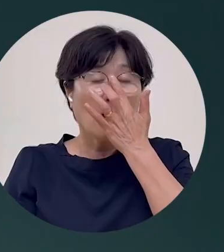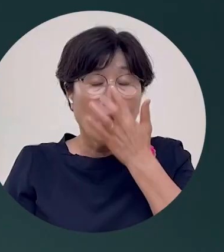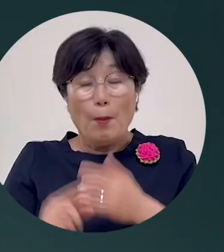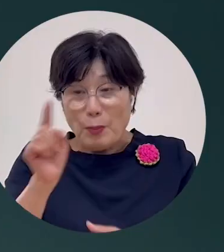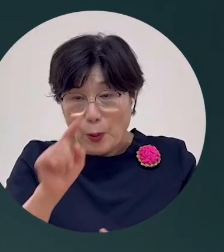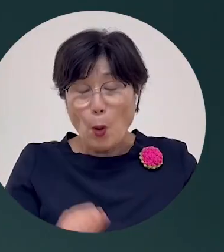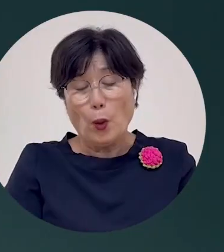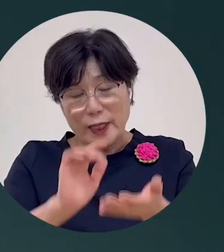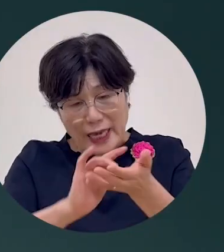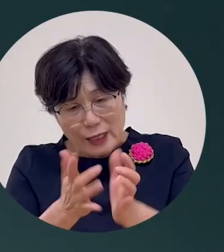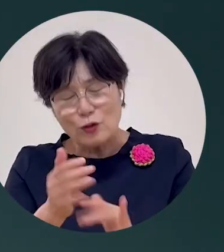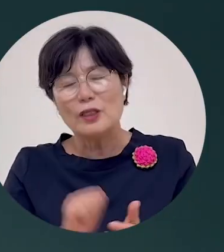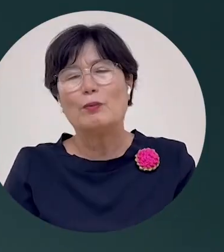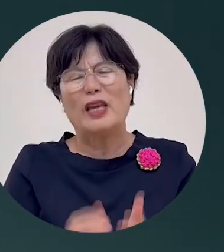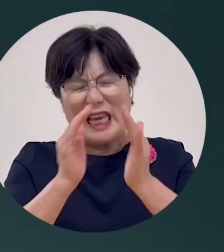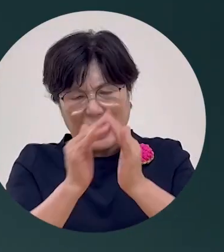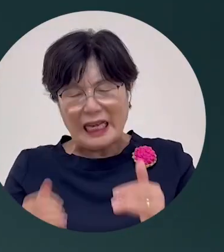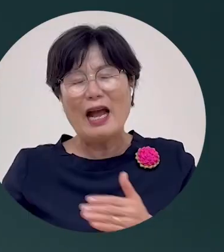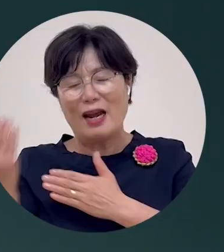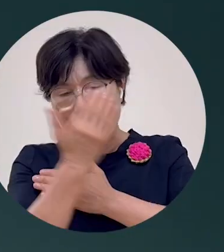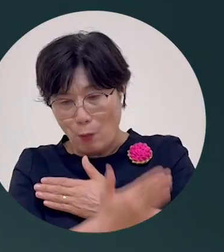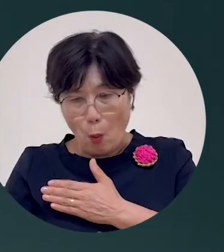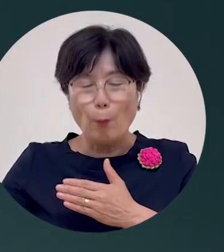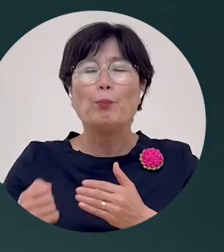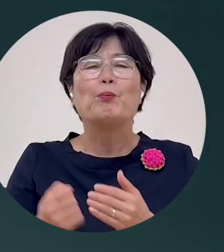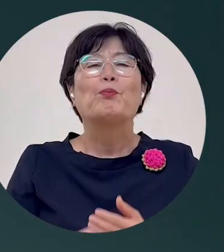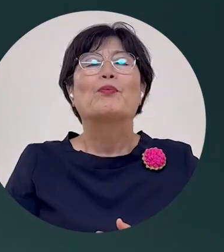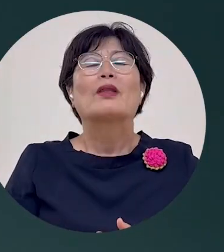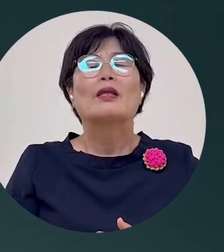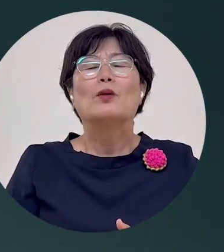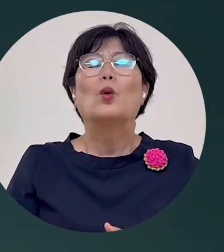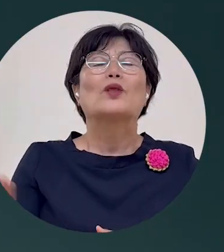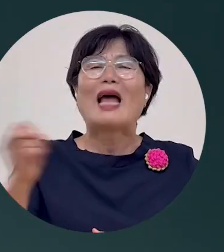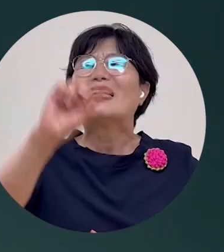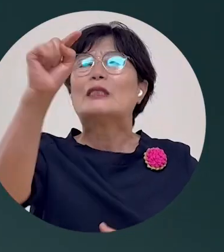몸을 입으셨지만 여러분 예수님 안에는